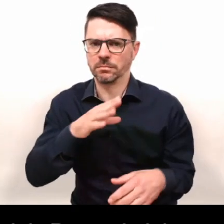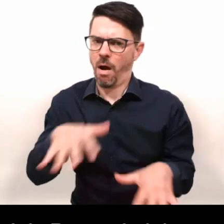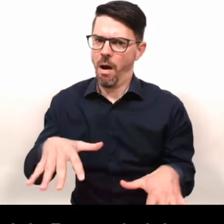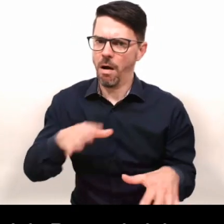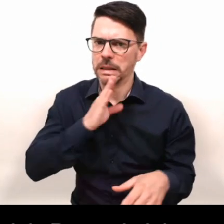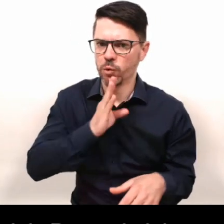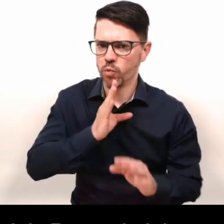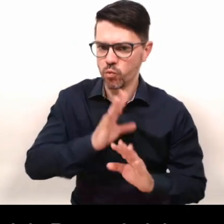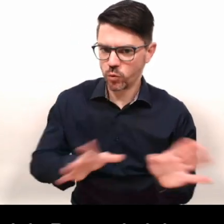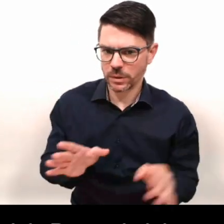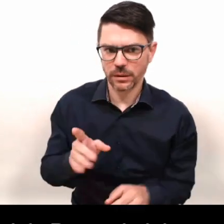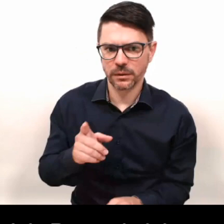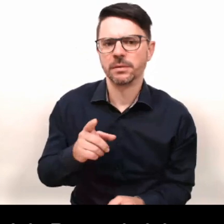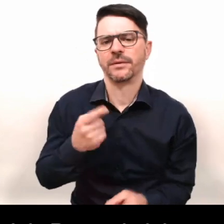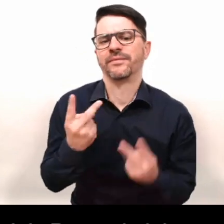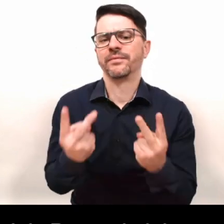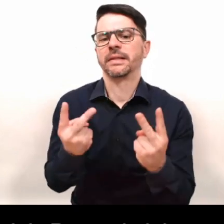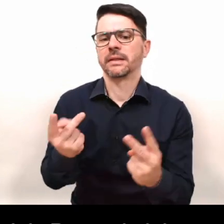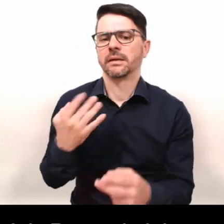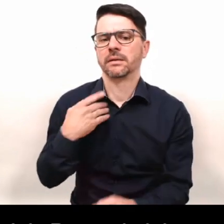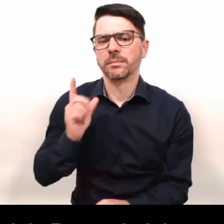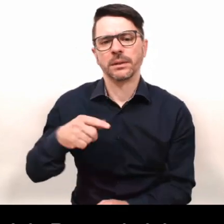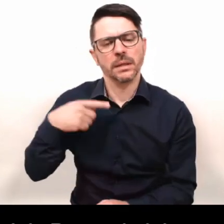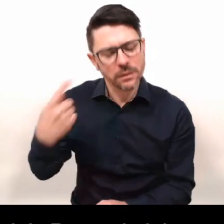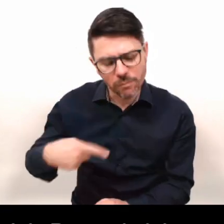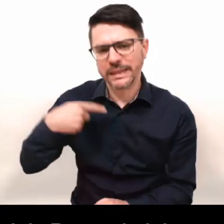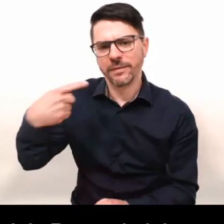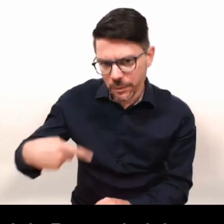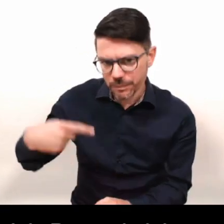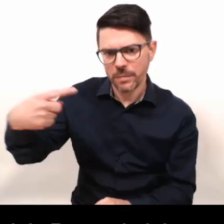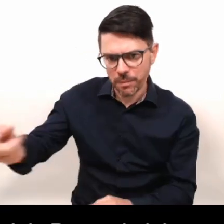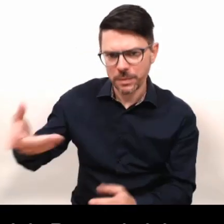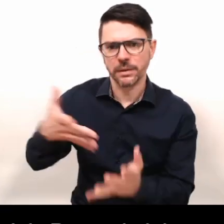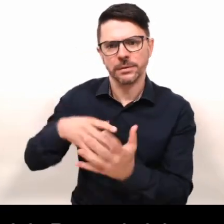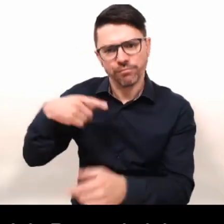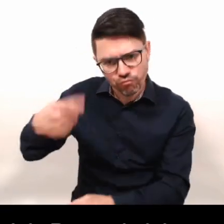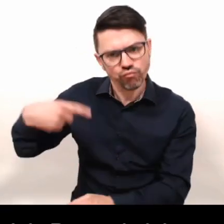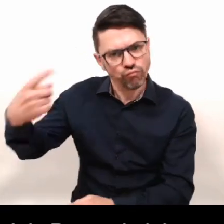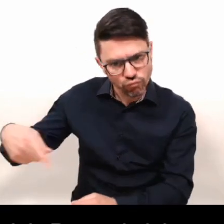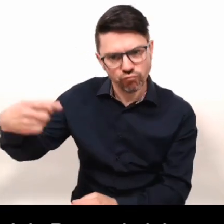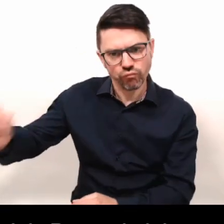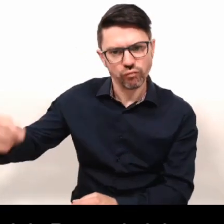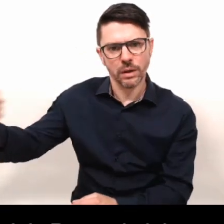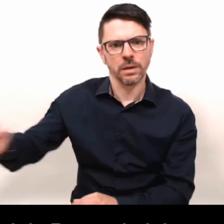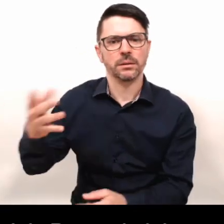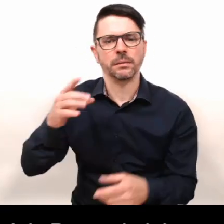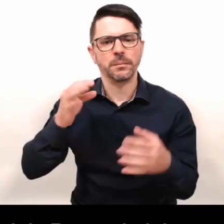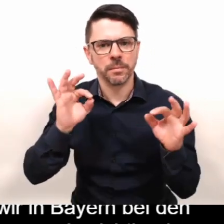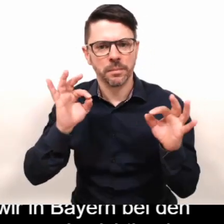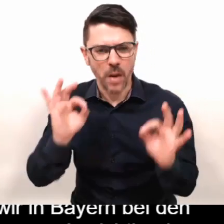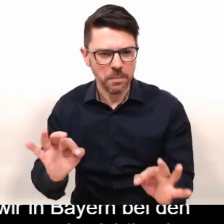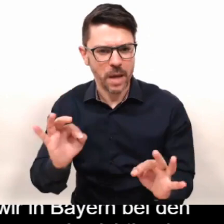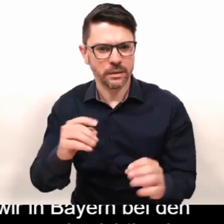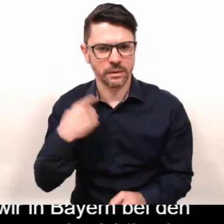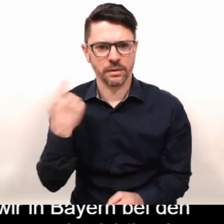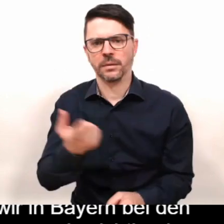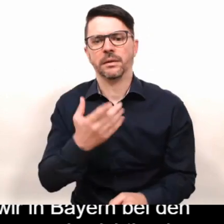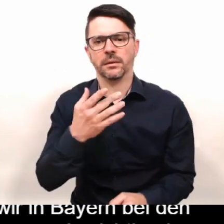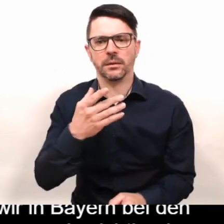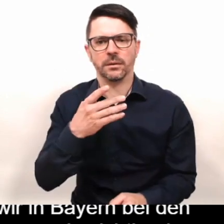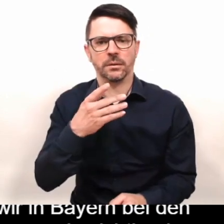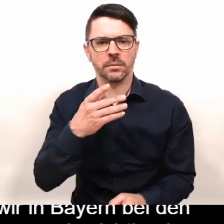Kontaktpersonen sind, weniger Tests, weil ja weniger Verdachtsfälle und weniger Betroffene da sind.